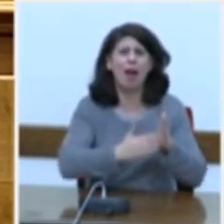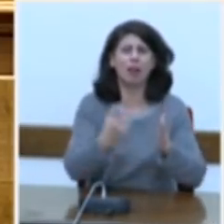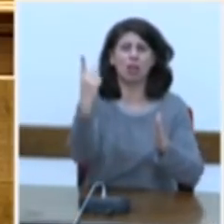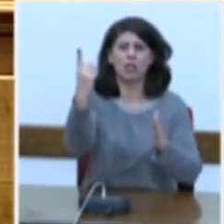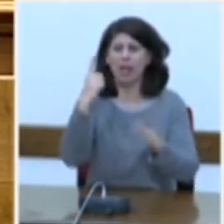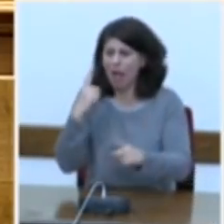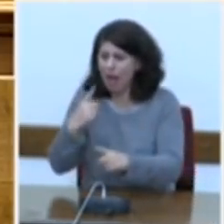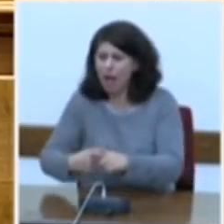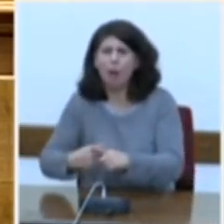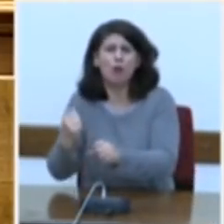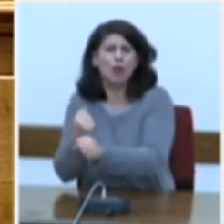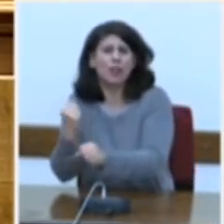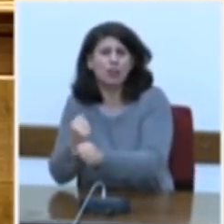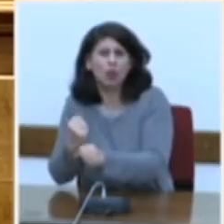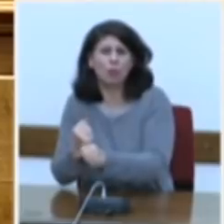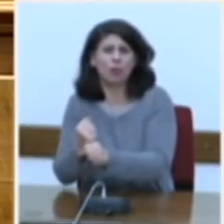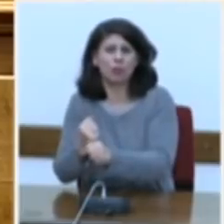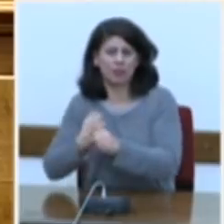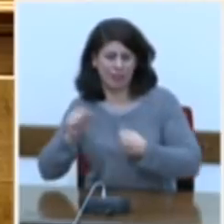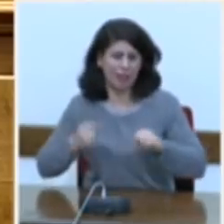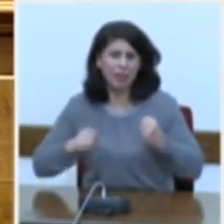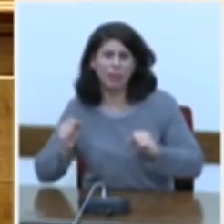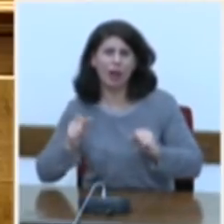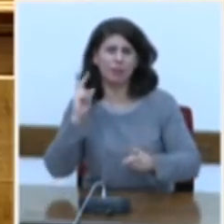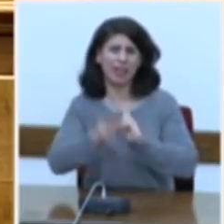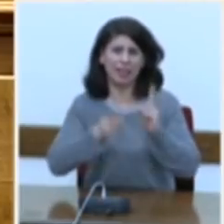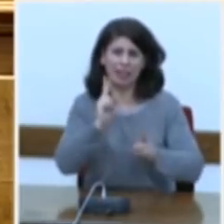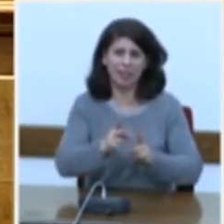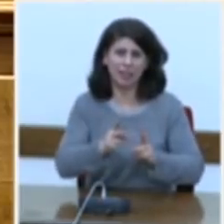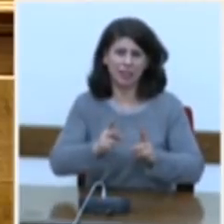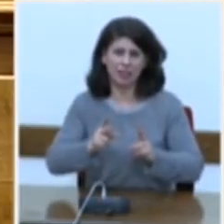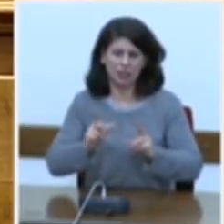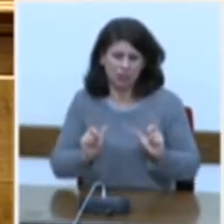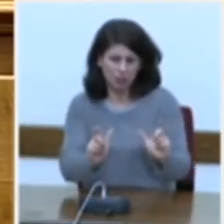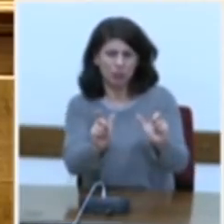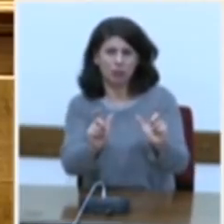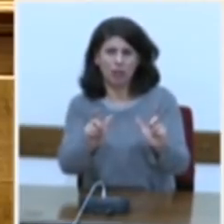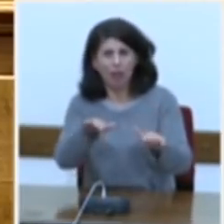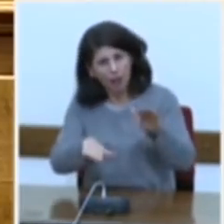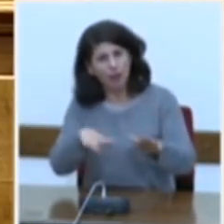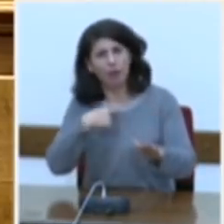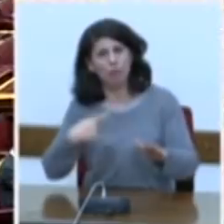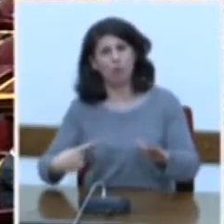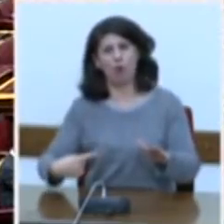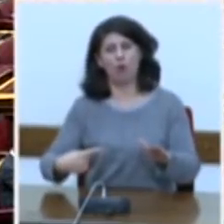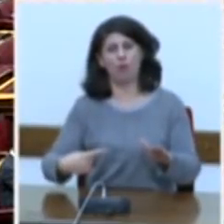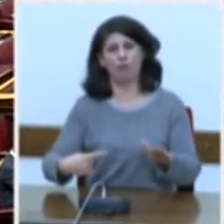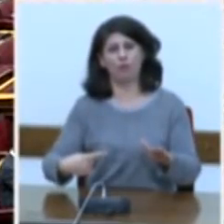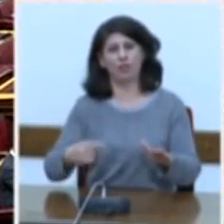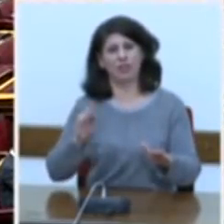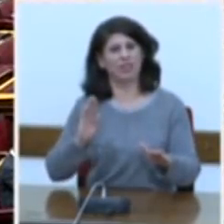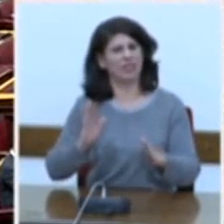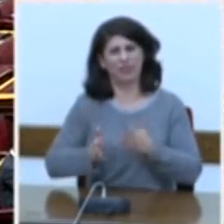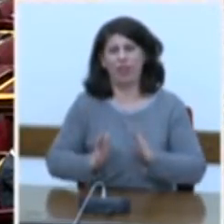ένας απλός εργαζόμενος για να αντιδράσει, να καταγγείλει, να αποκρούσει ανάλογες μορφές βίας.